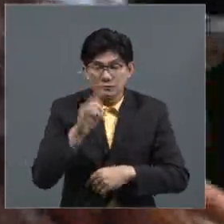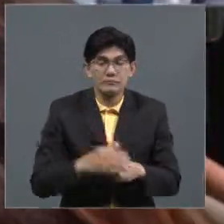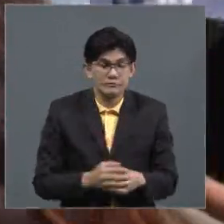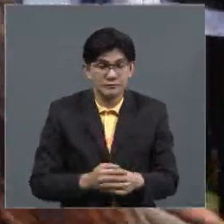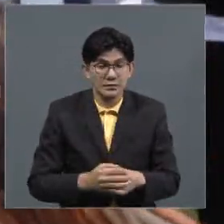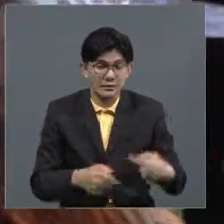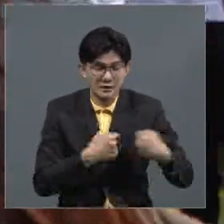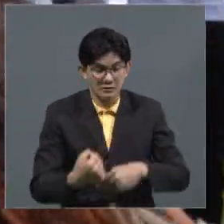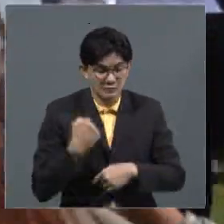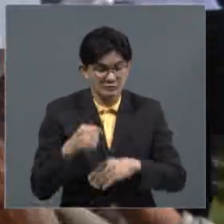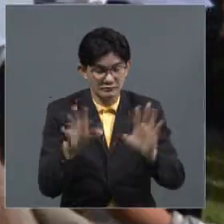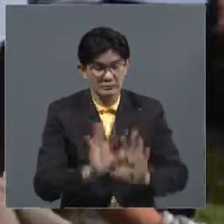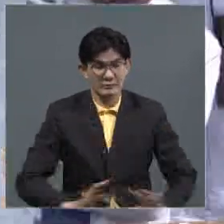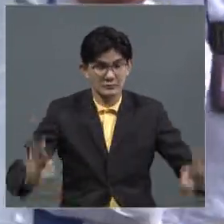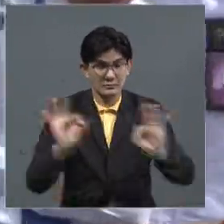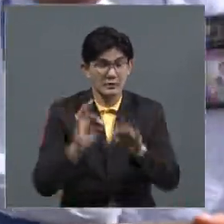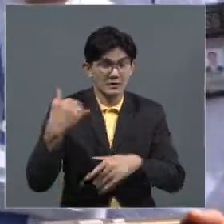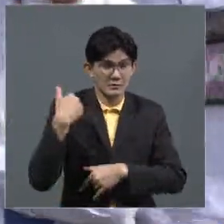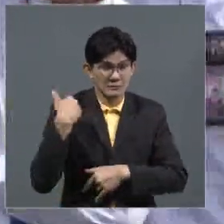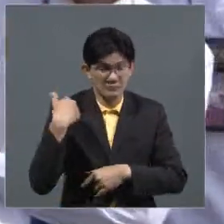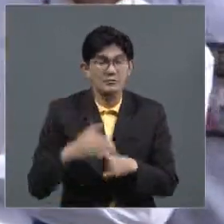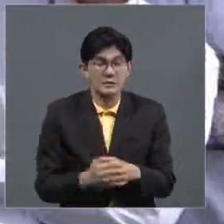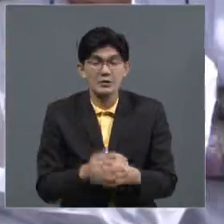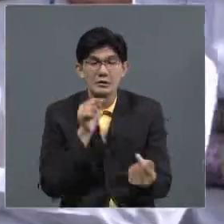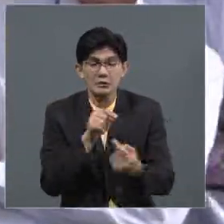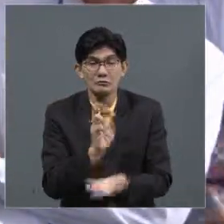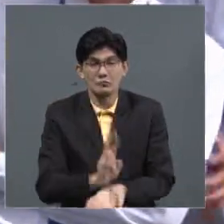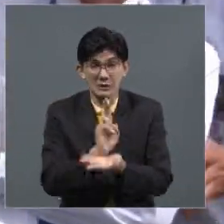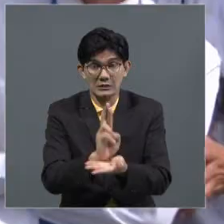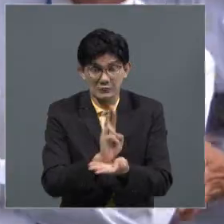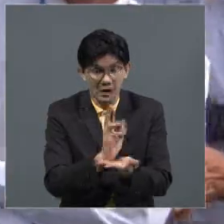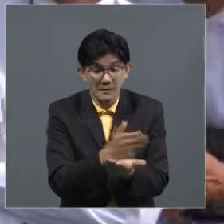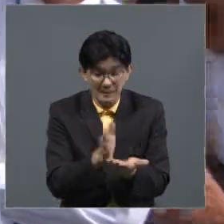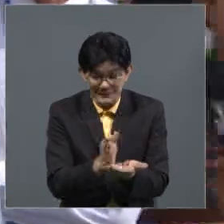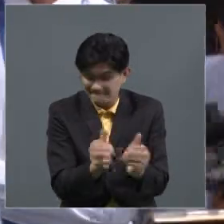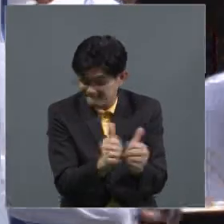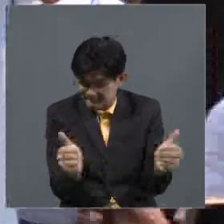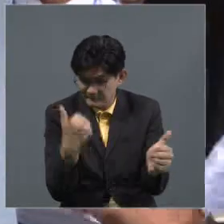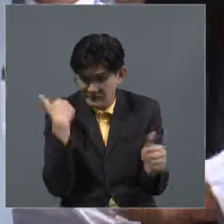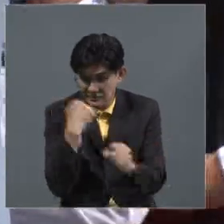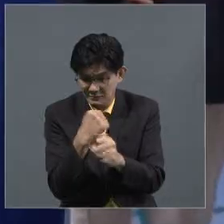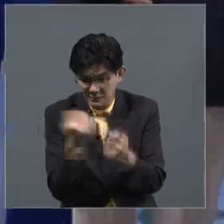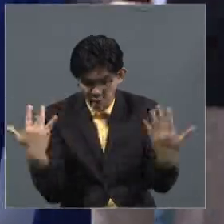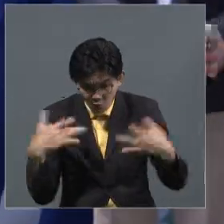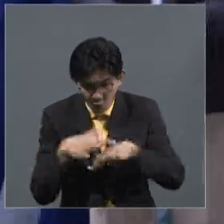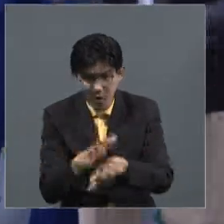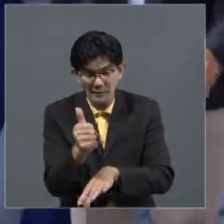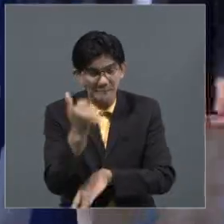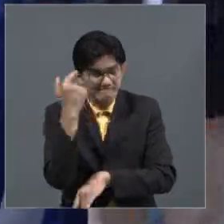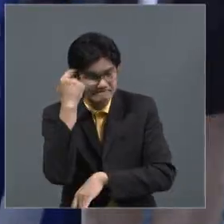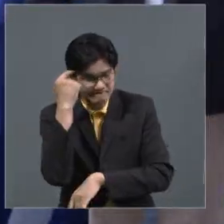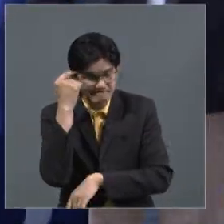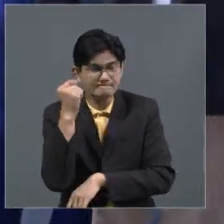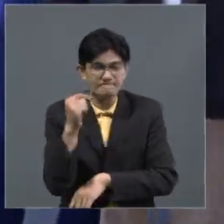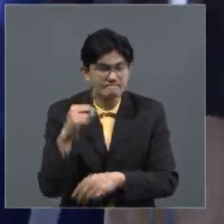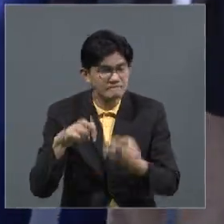าเรื่องขวัญกำลังใจเป็นเรื่องสำคัญโดยเฉพาะต้องเรื่องรางวัลค่ะต้องแบ่งให้เหมาะสมเพื่อให้เกิดการทำงานร่วมกันโดยไม่มีข้อกังขา